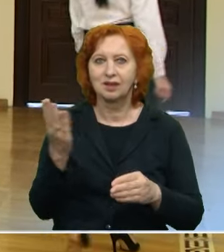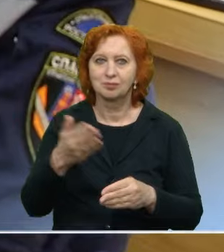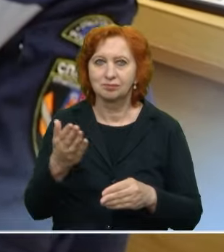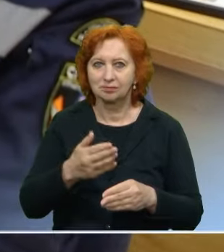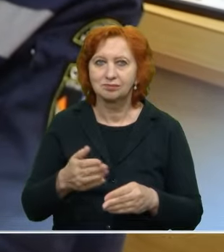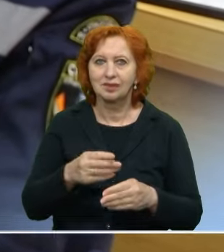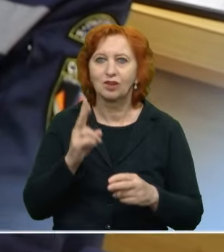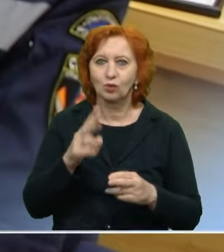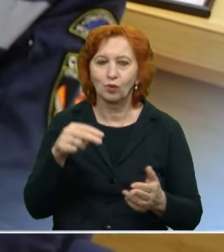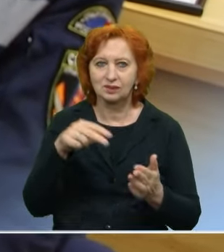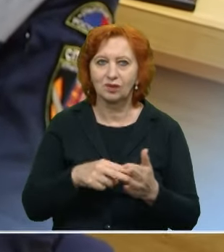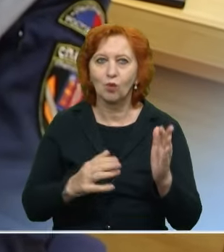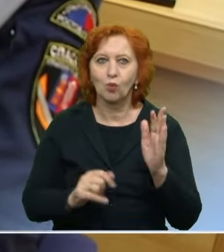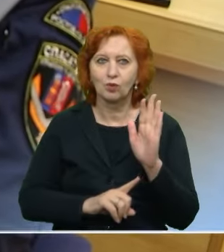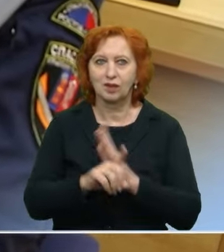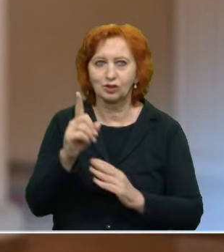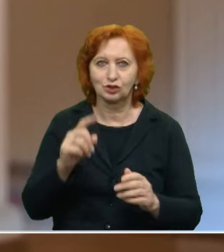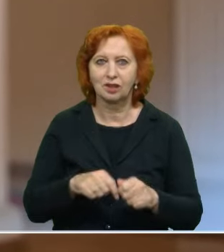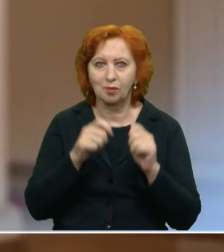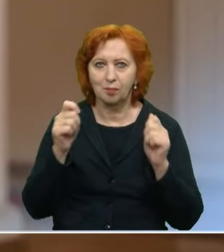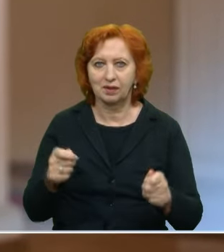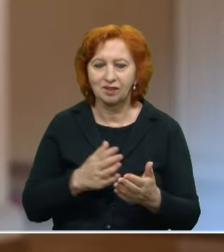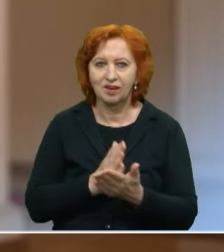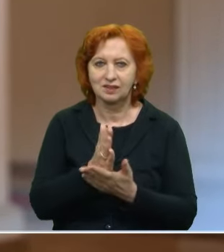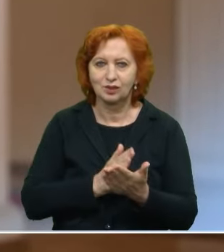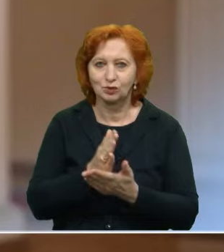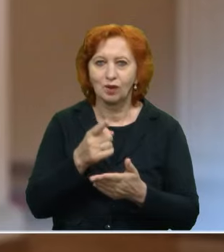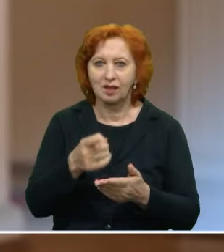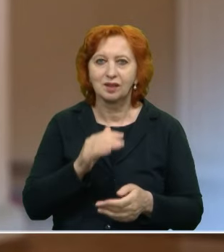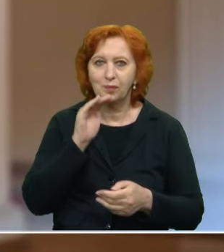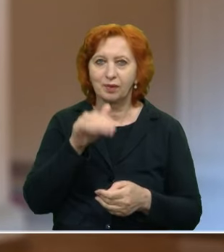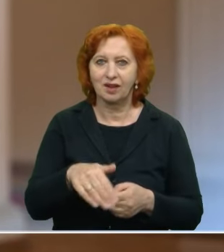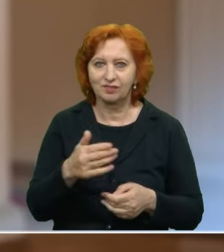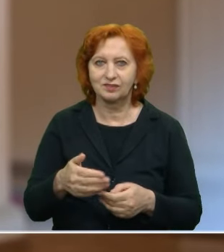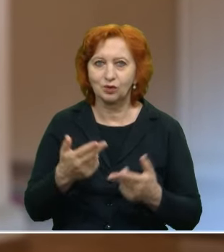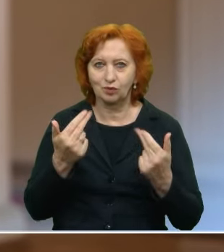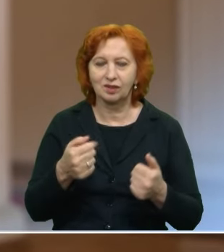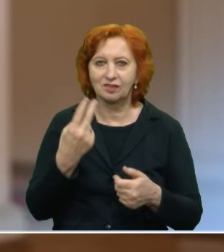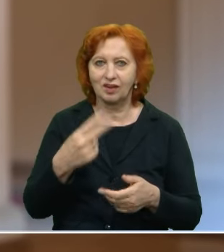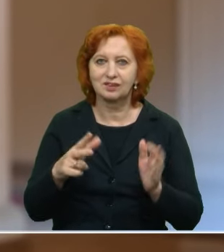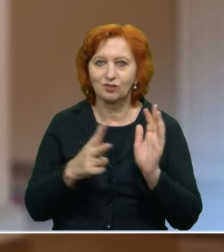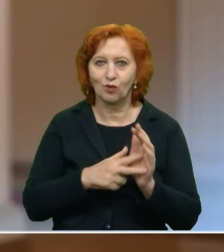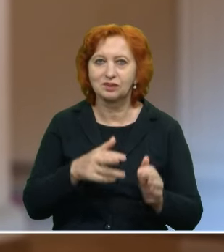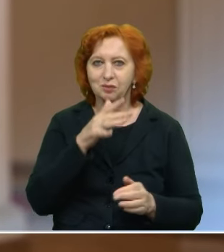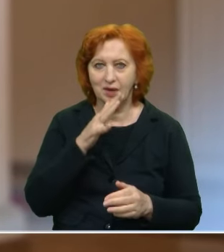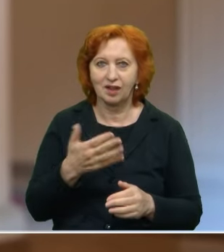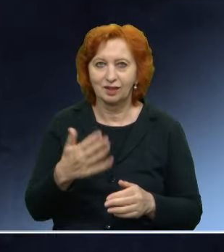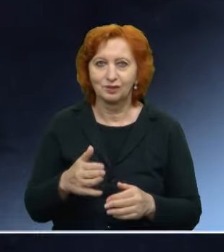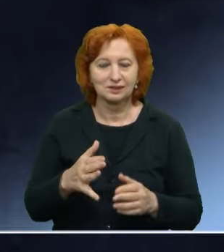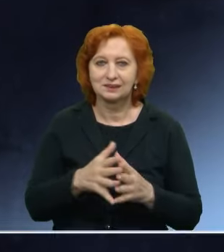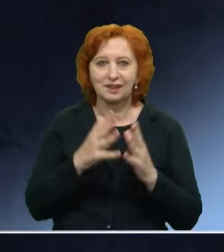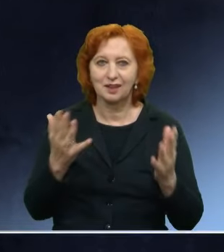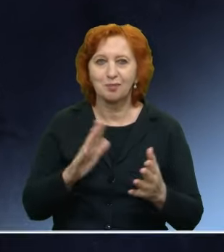стоял практически у истоков образования службы. Сколько лет вы в профессии? Ну, уже 28 лет с